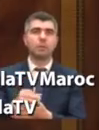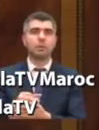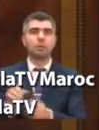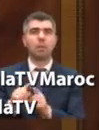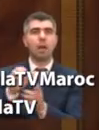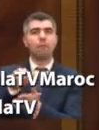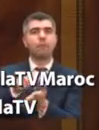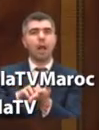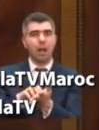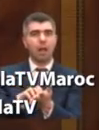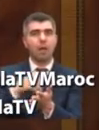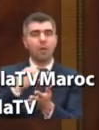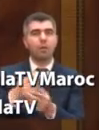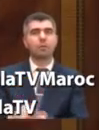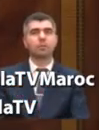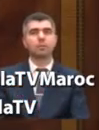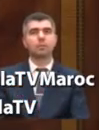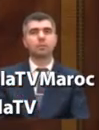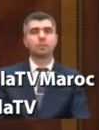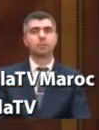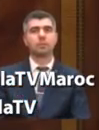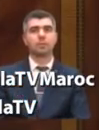الفلاحة ماشي نجيو المناطق الصناعية.